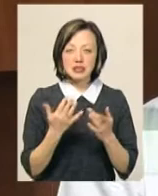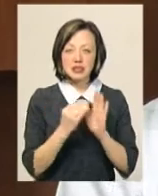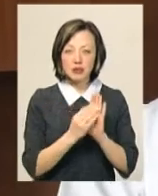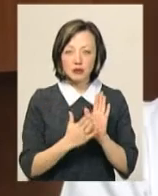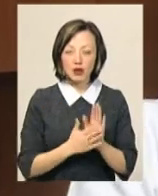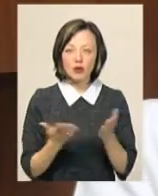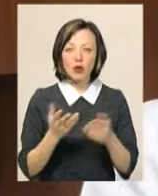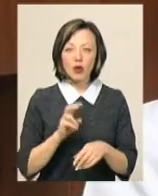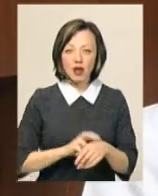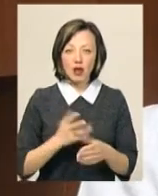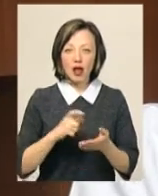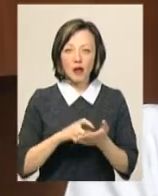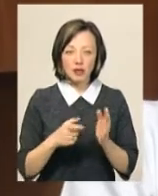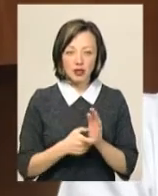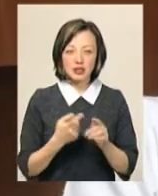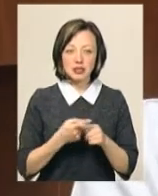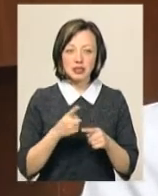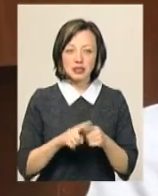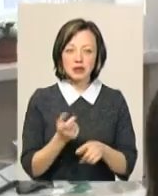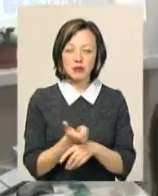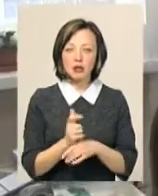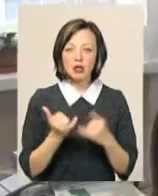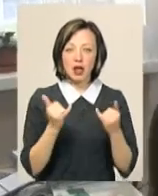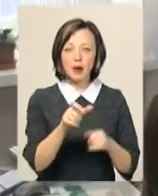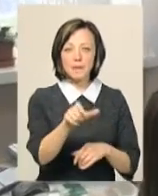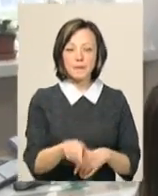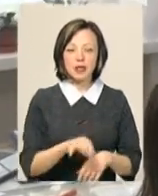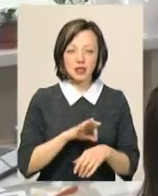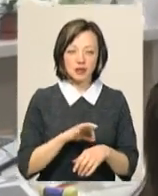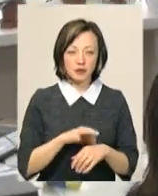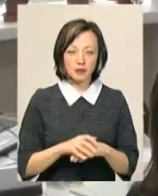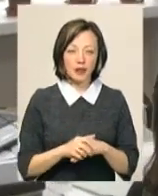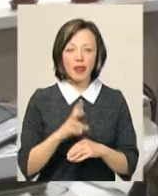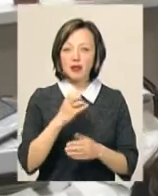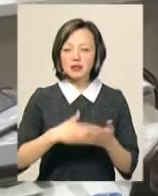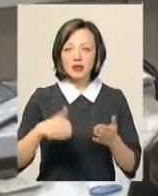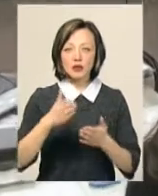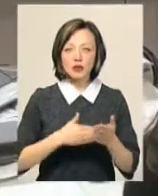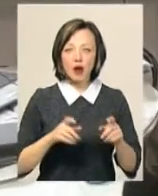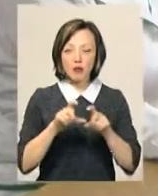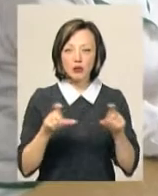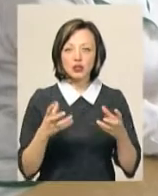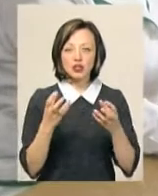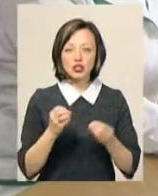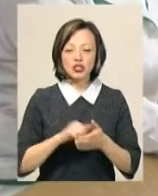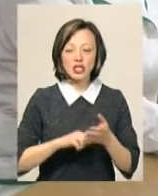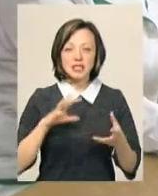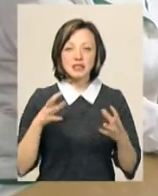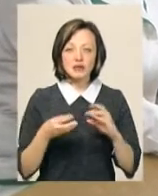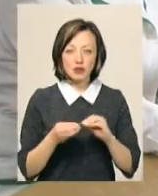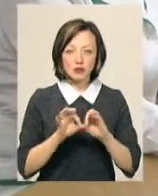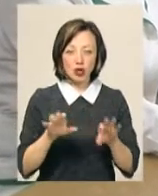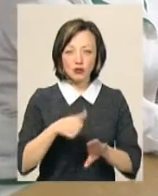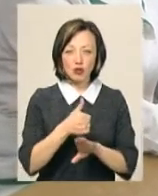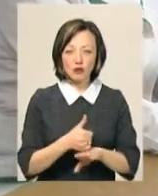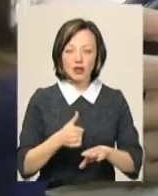до якого лікаря, який кабінет, це більше для пацієнта. А не скасовують таку практику в амбулаторіях Хмельницької ще через звітність, пояснює головний